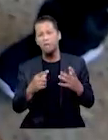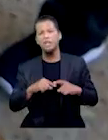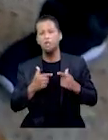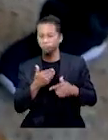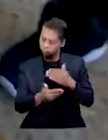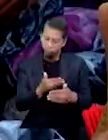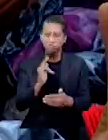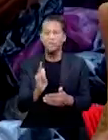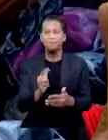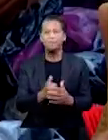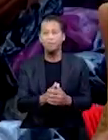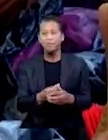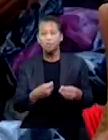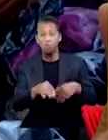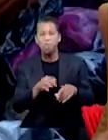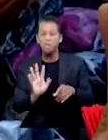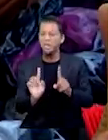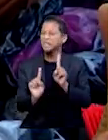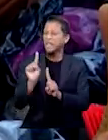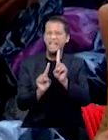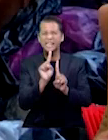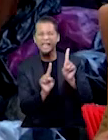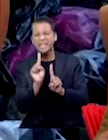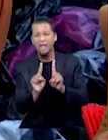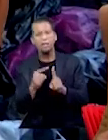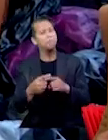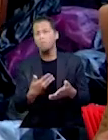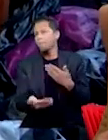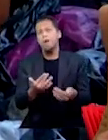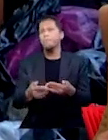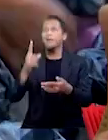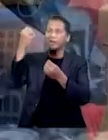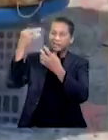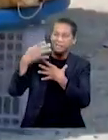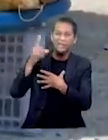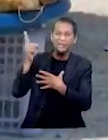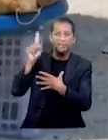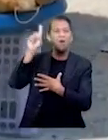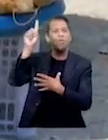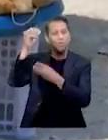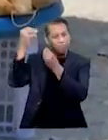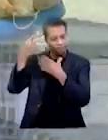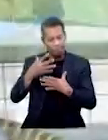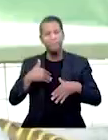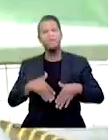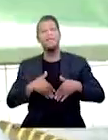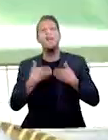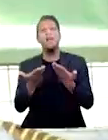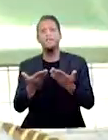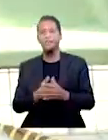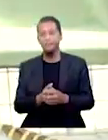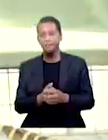banyak, tapi udah aja ibu mah terima rezeki aja dari Allah gitu, diikhlasin aja. Kasihan kan orang juga kan